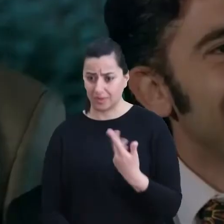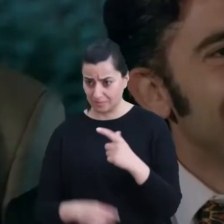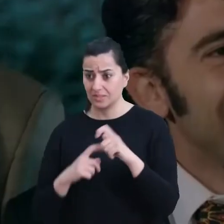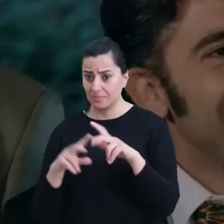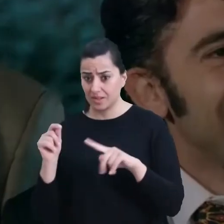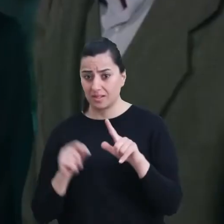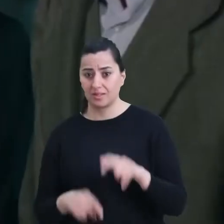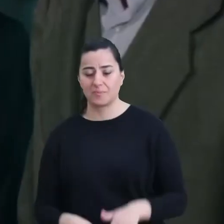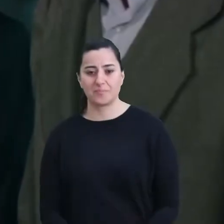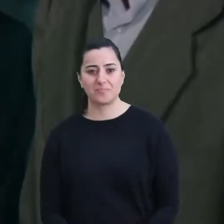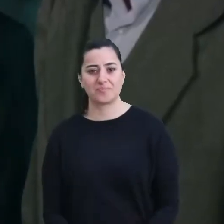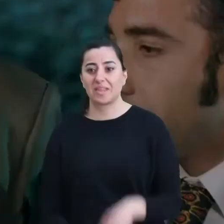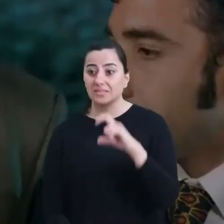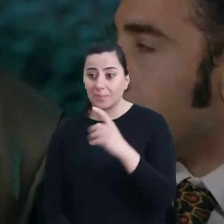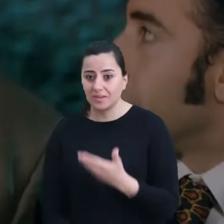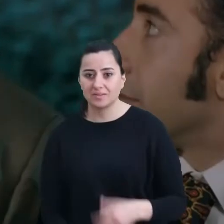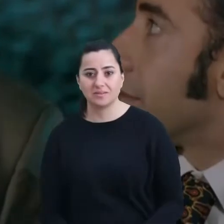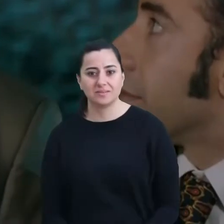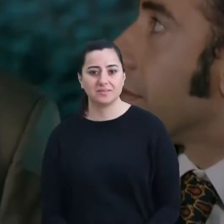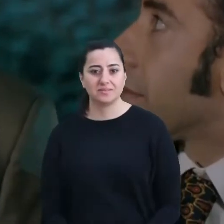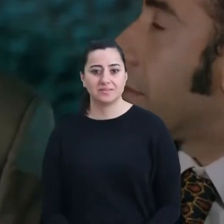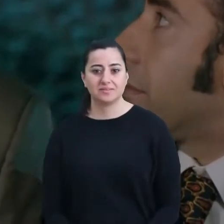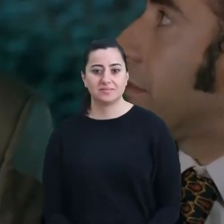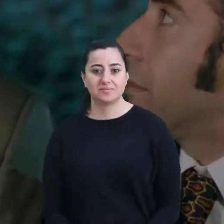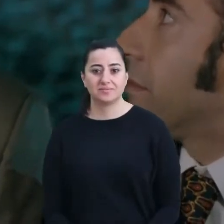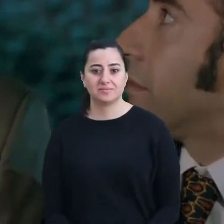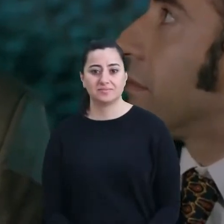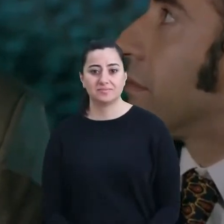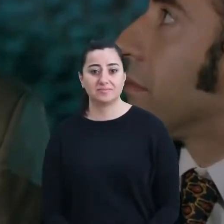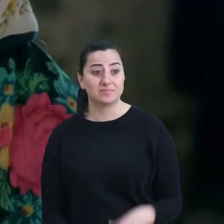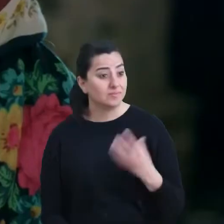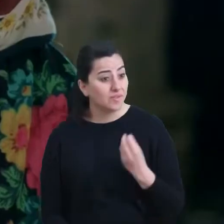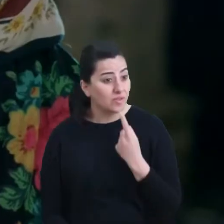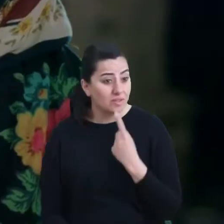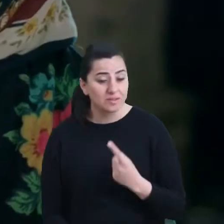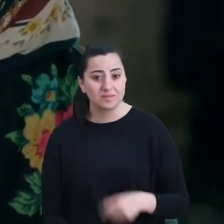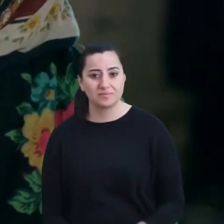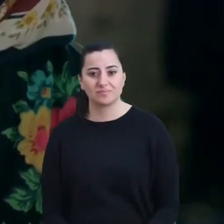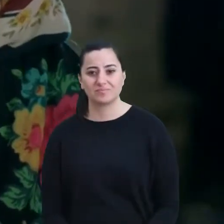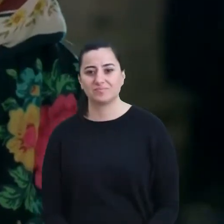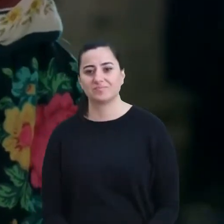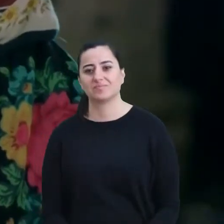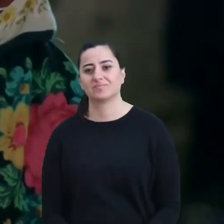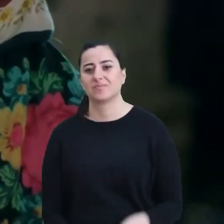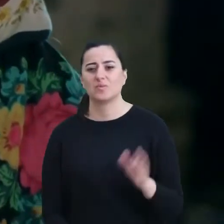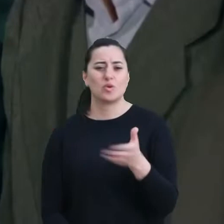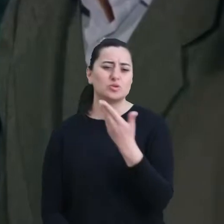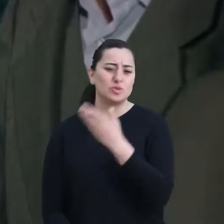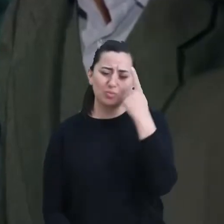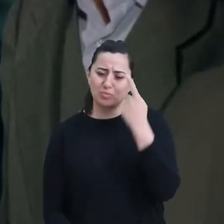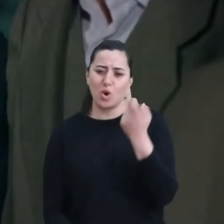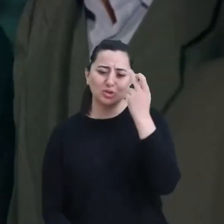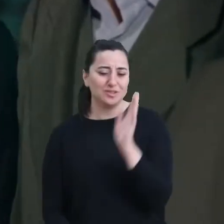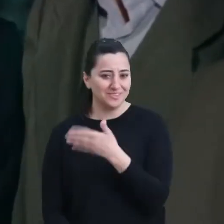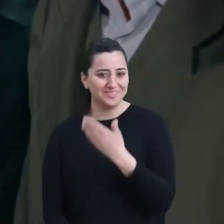Cemil? Cemil dalgın. Cemil! Süleyman dürttü. Bena mı dediniz? Ya bunu boş geç ya. Bunun kayış boş dönüyor